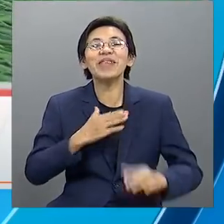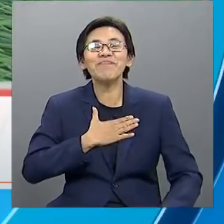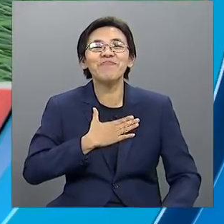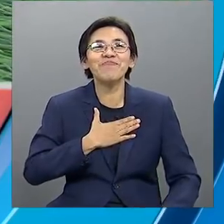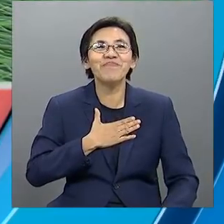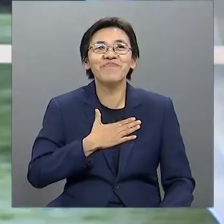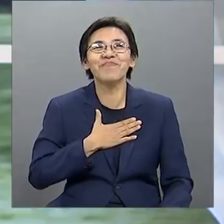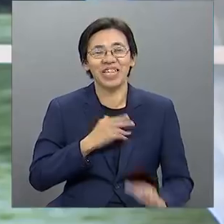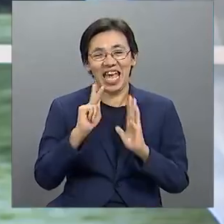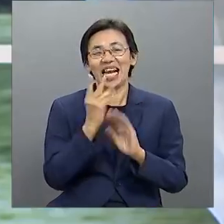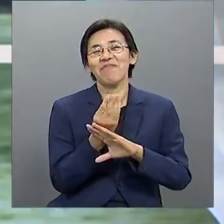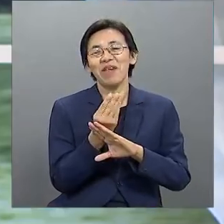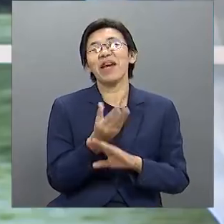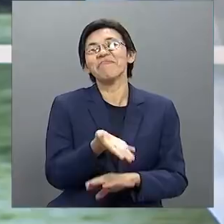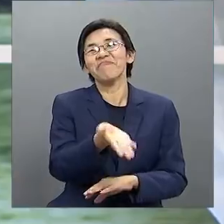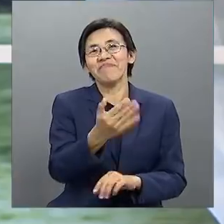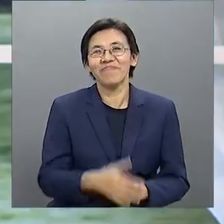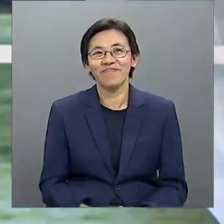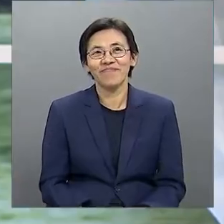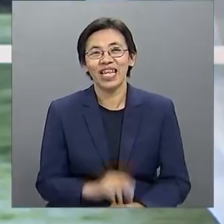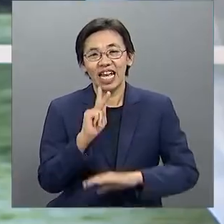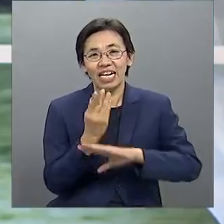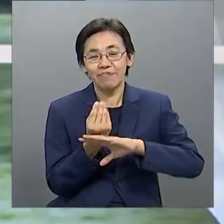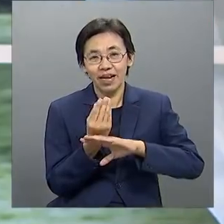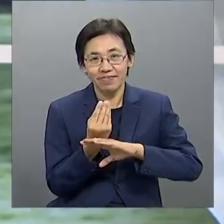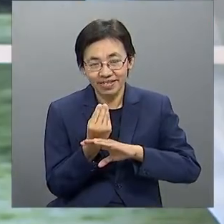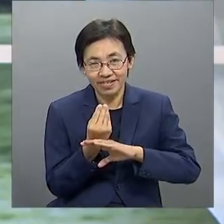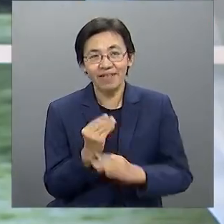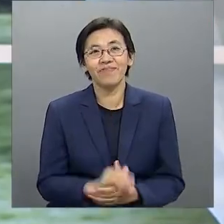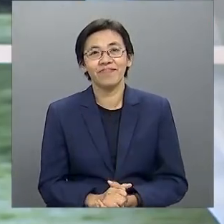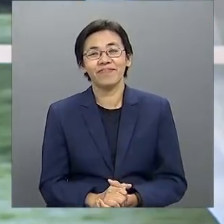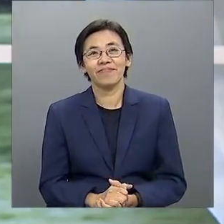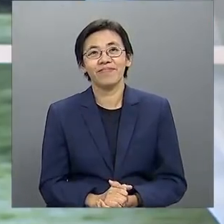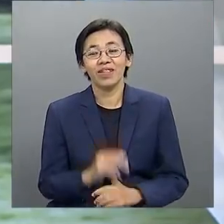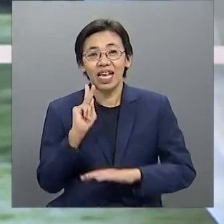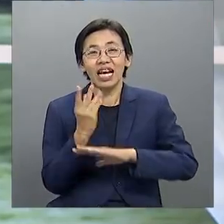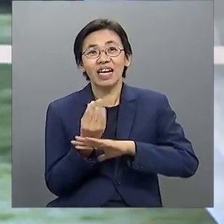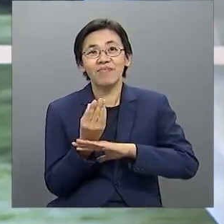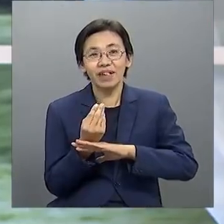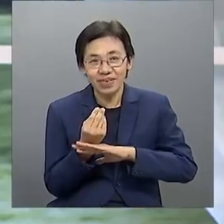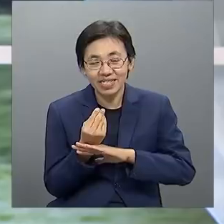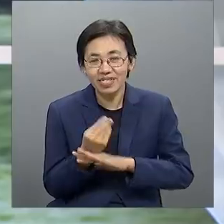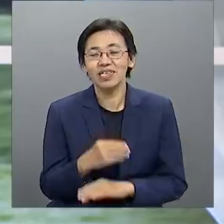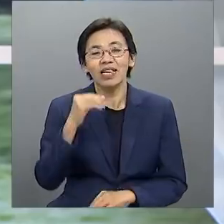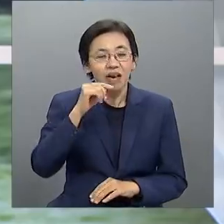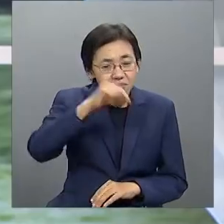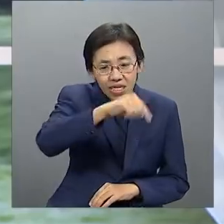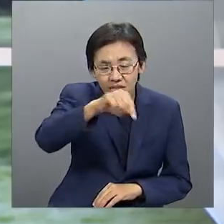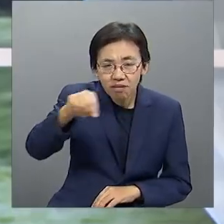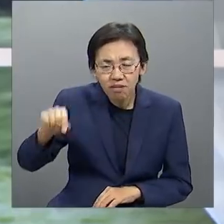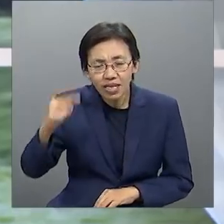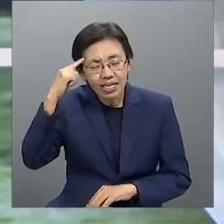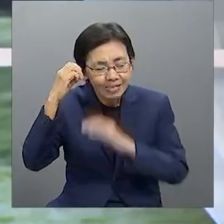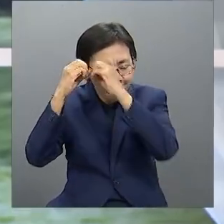ถอะ พาไปดูกำแพงเพชรกันหน่อยที่กำแพงเพชรนะคะคุณผู้ชมคือจริงๆต้องบอกว่าแต่ละคนเนี่ยมีเรื่องราวความฝันแตกต่างกัน